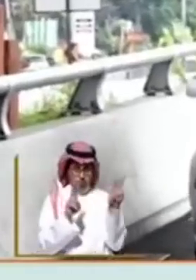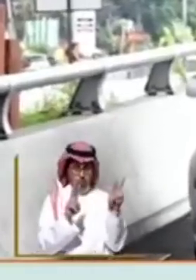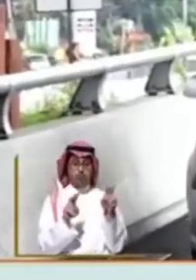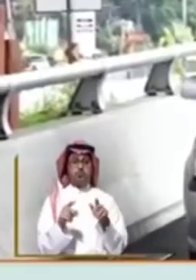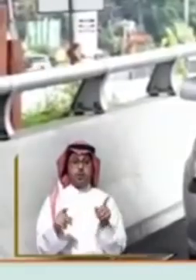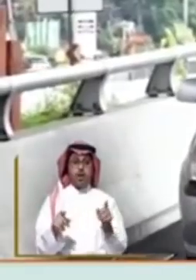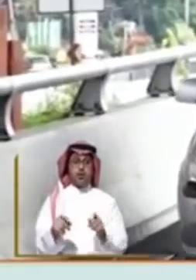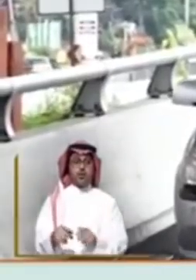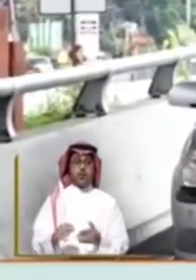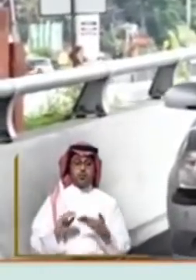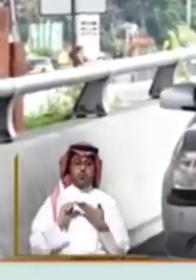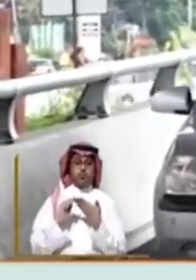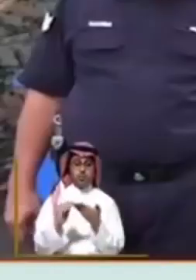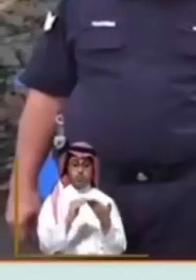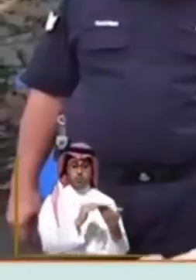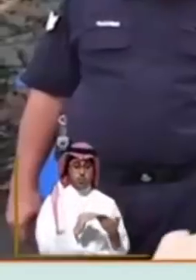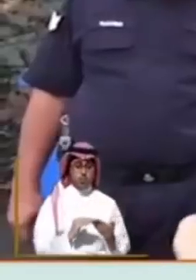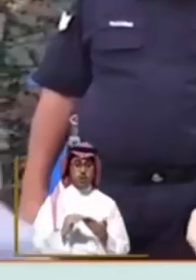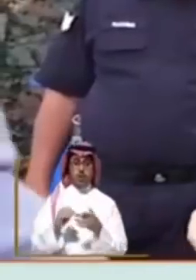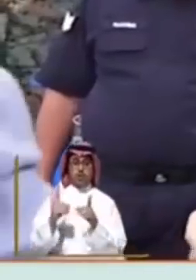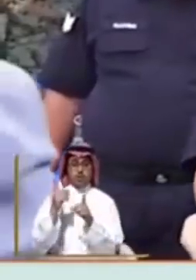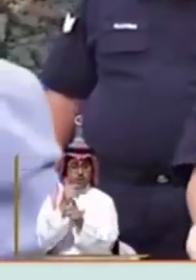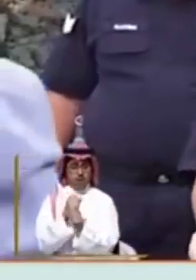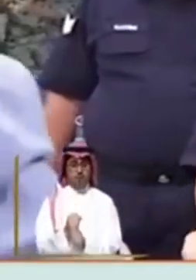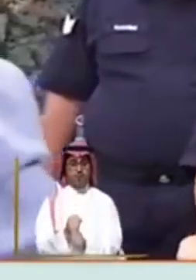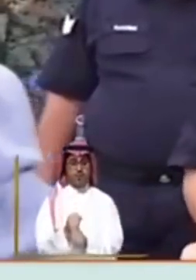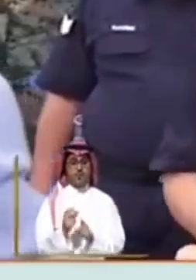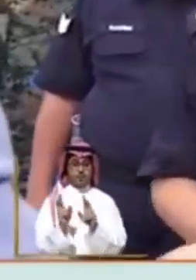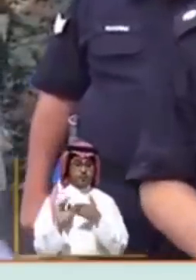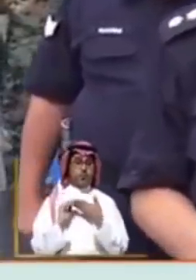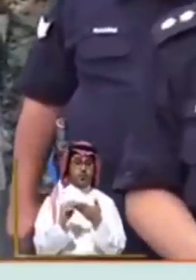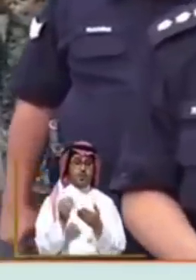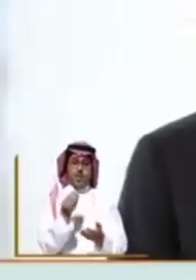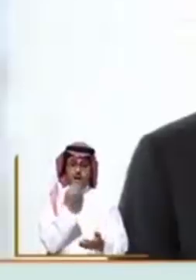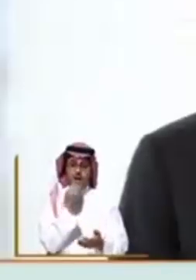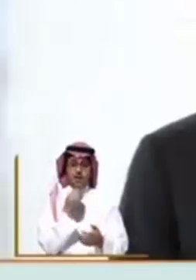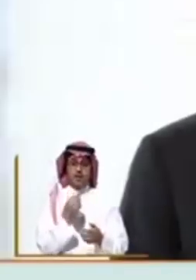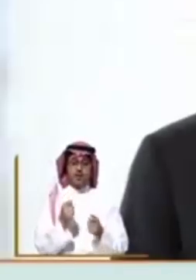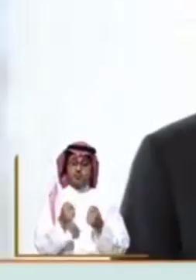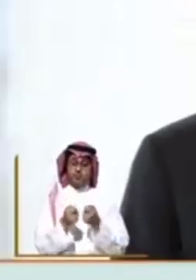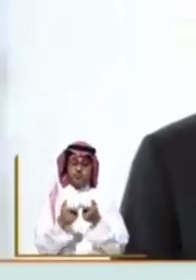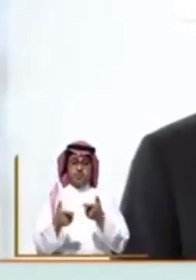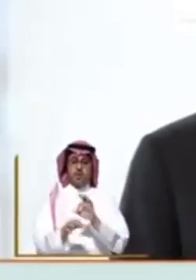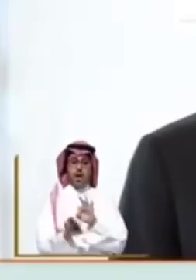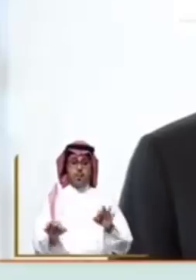بجهودهم على حرص وسلامة المواطنين والمقيمين في ماليزيا.